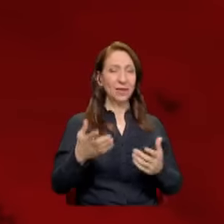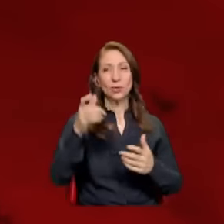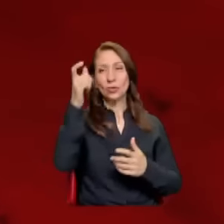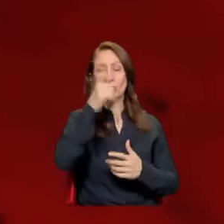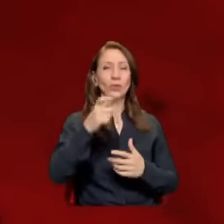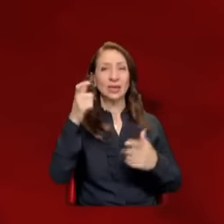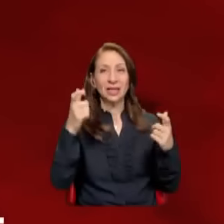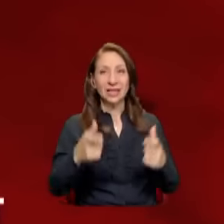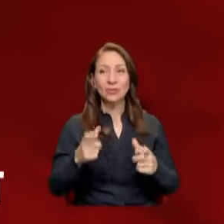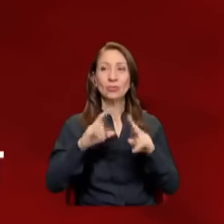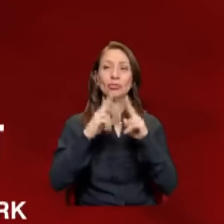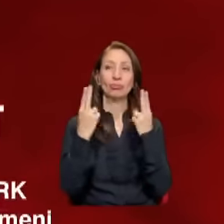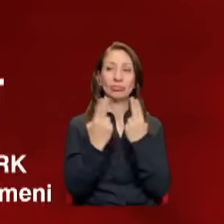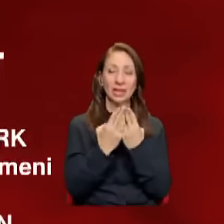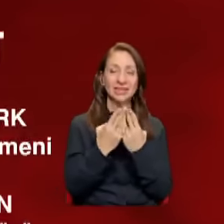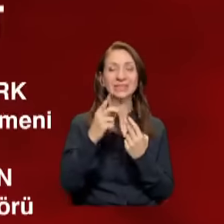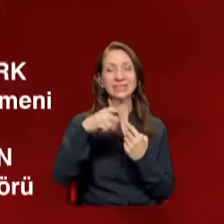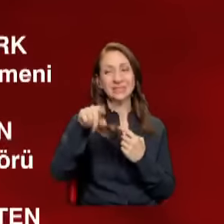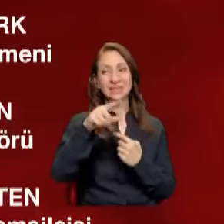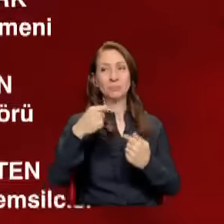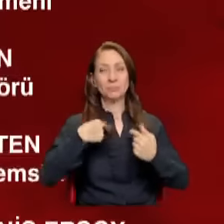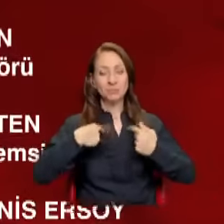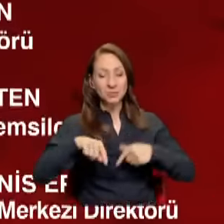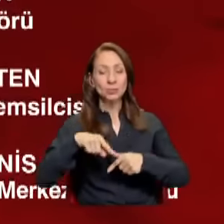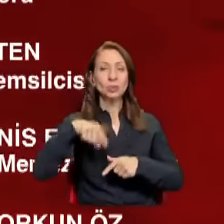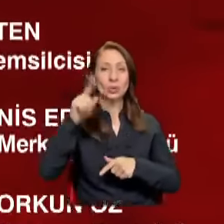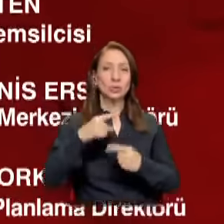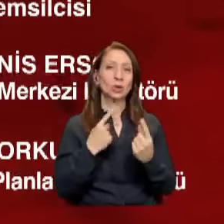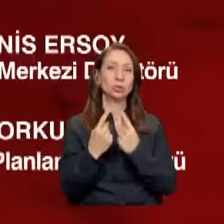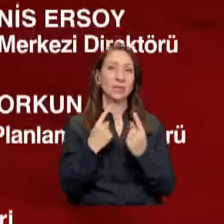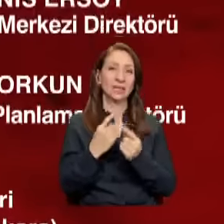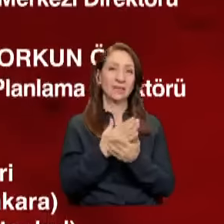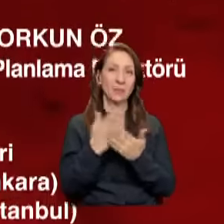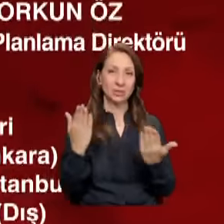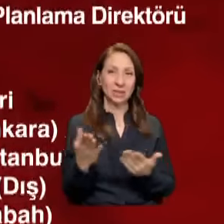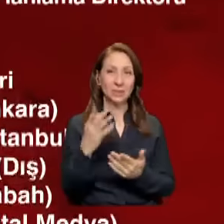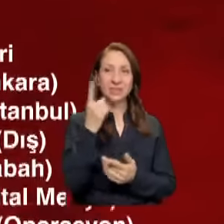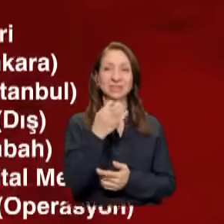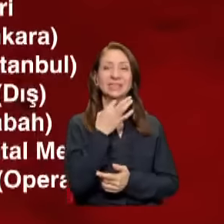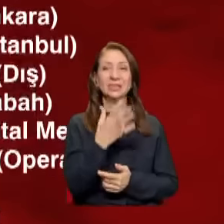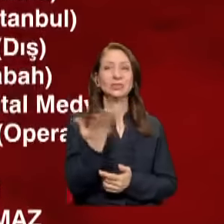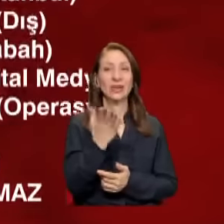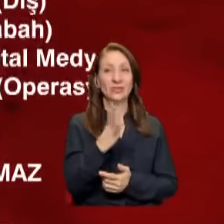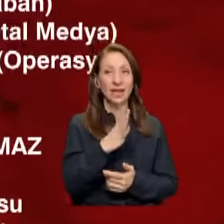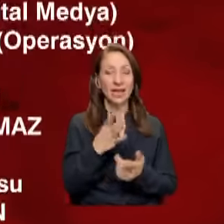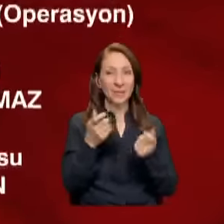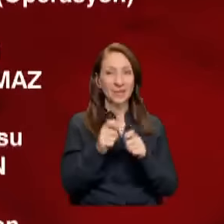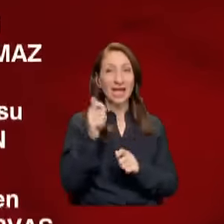Türkiye'nin dünyanın Sizin bizim gündemimizi konuşmaya devam edeceğiz bir